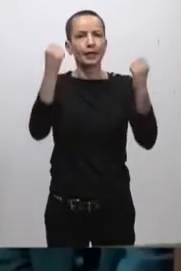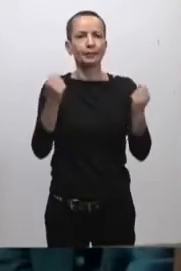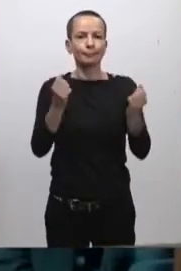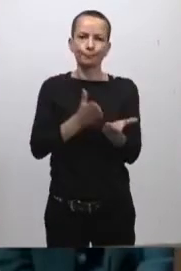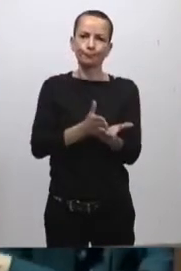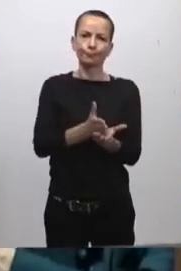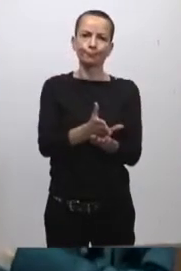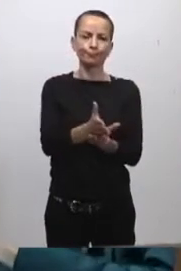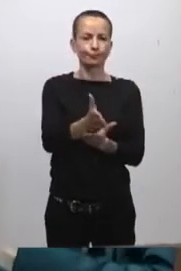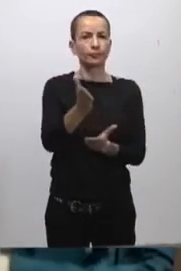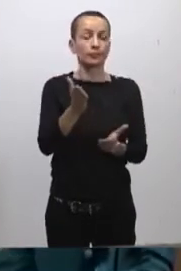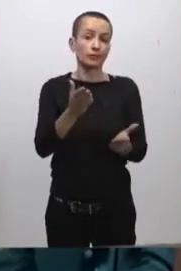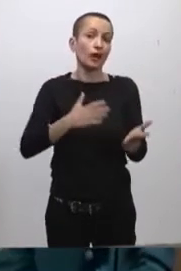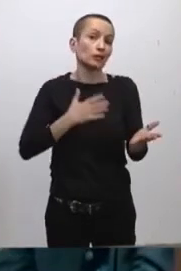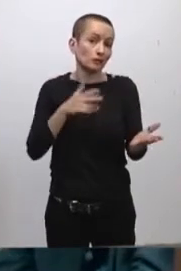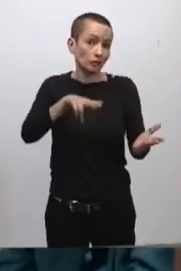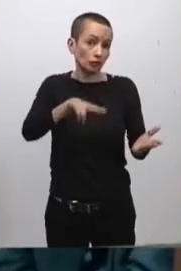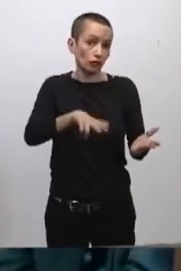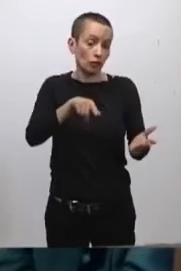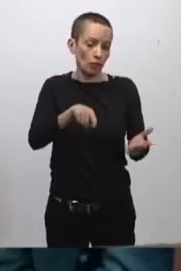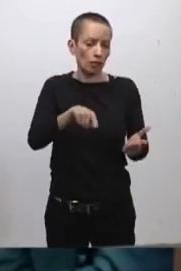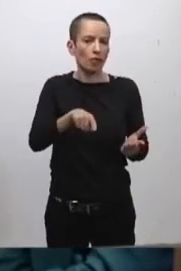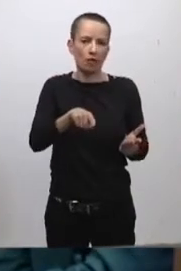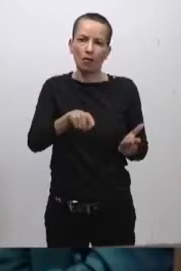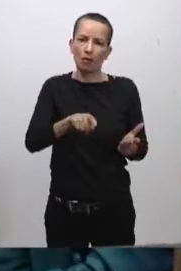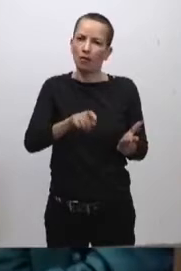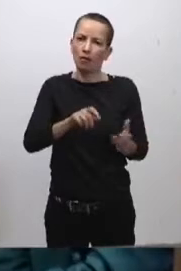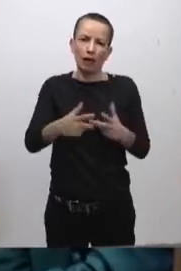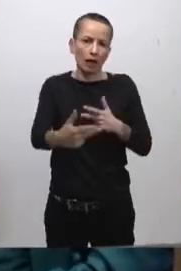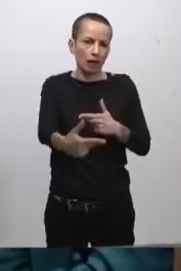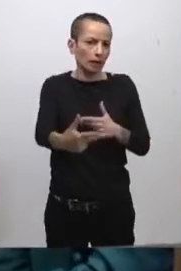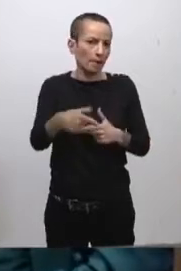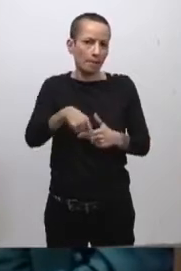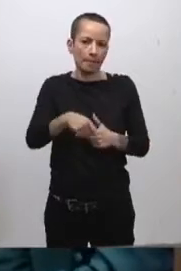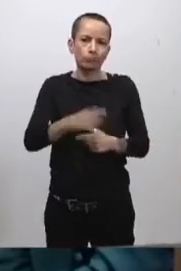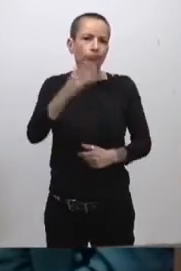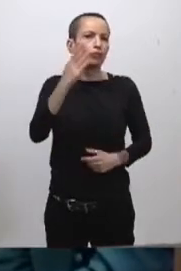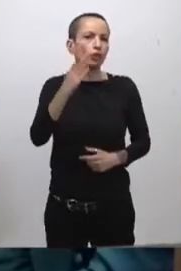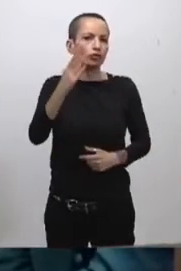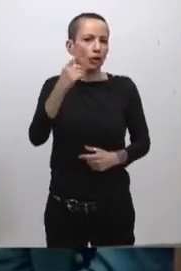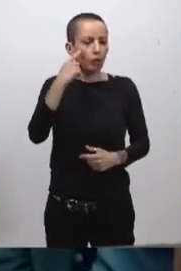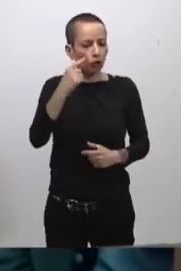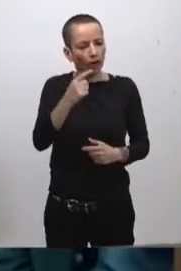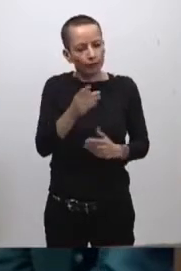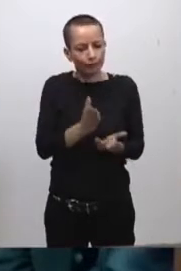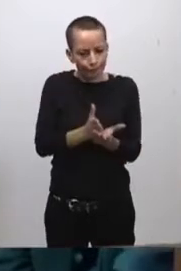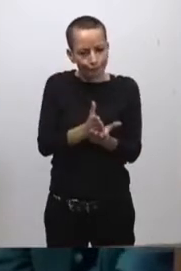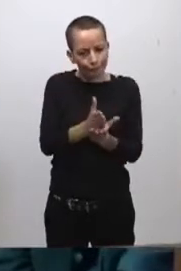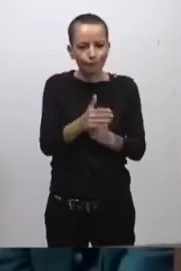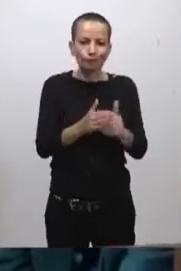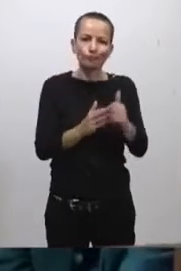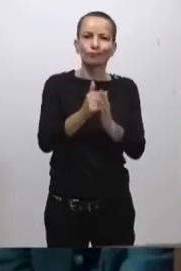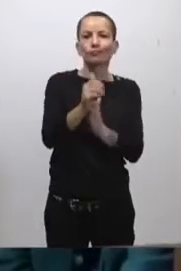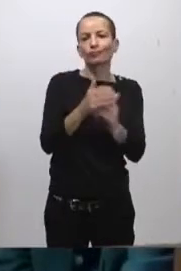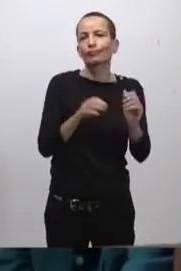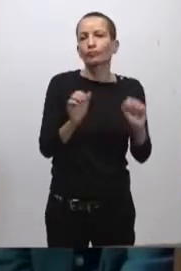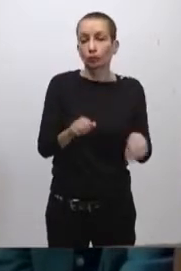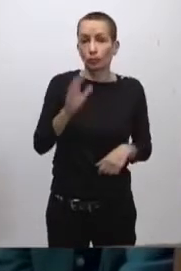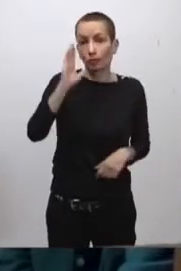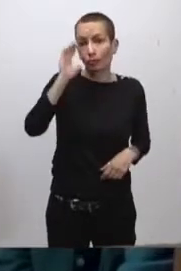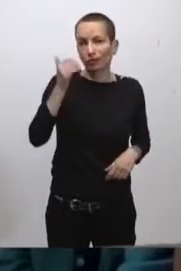la vie. Et le logement est un passage nécessaire dans cette reconstruction. Et c'est pour cela que